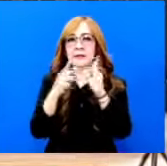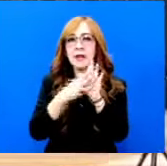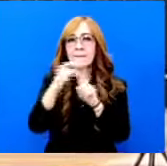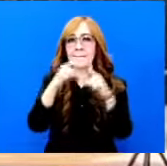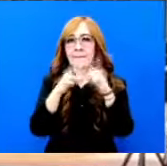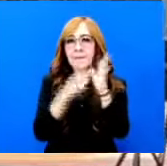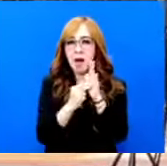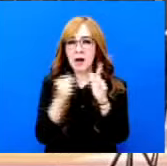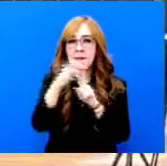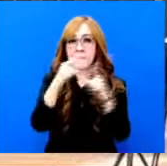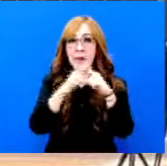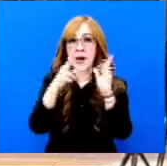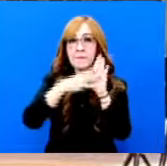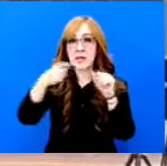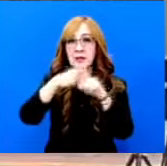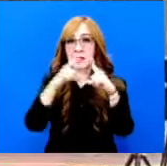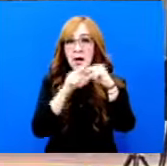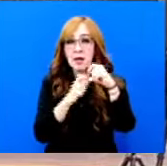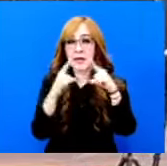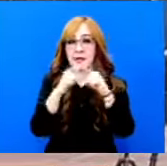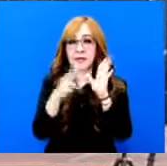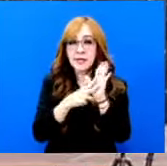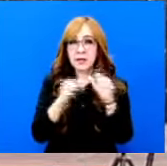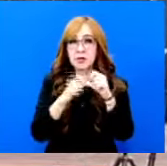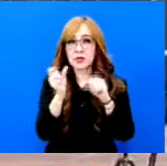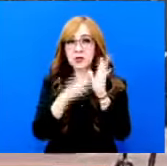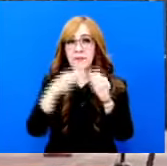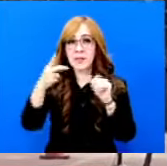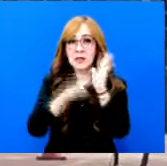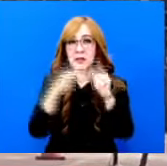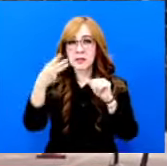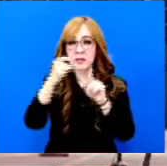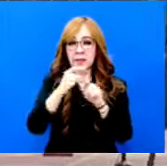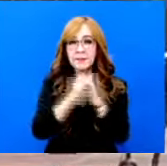Pamekasan, Sumeneb, Lamongan, Lumajang, dan Jember,